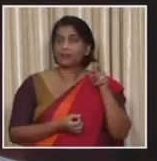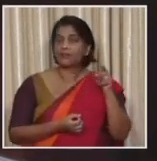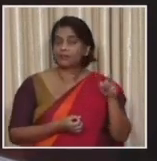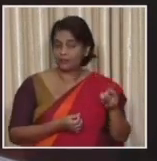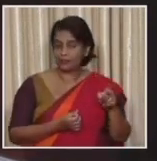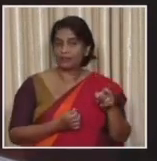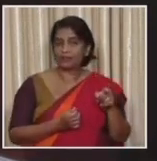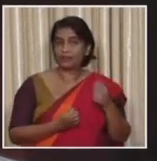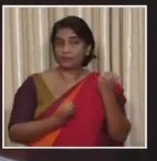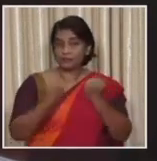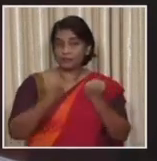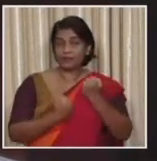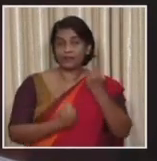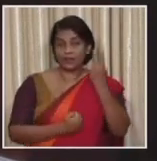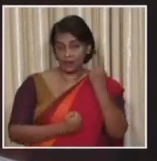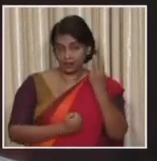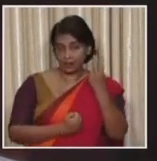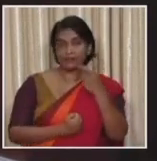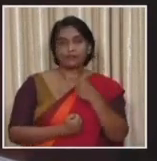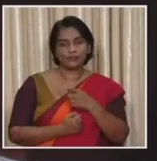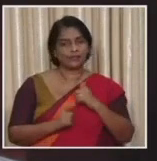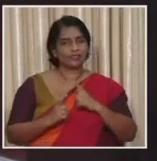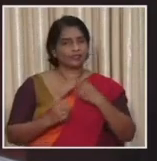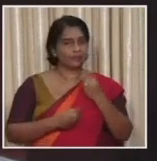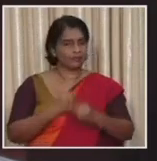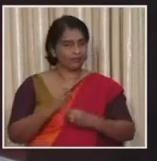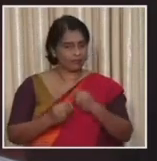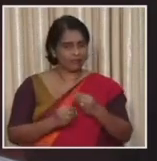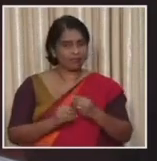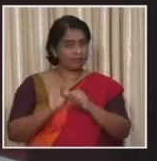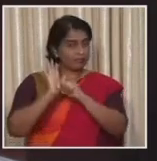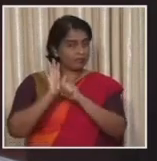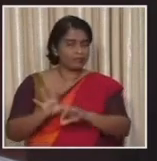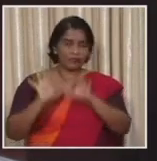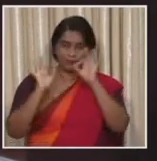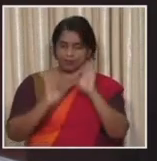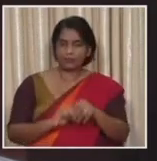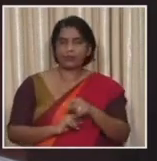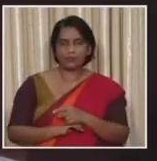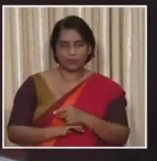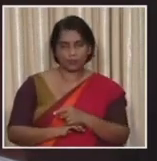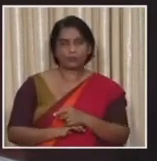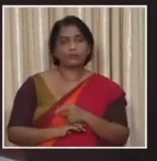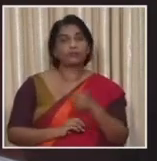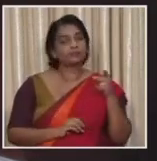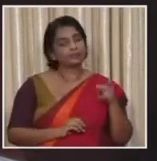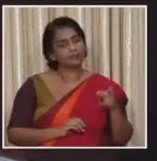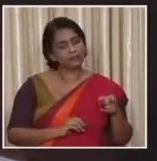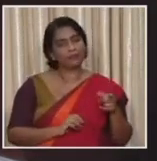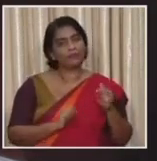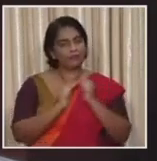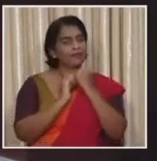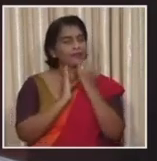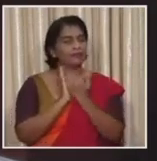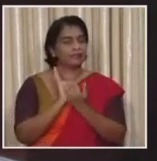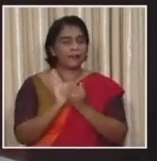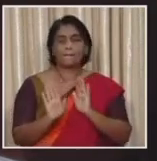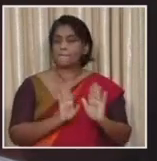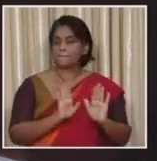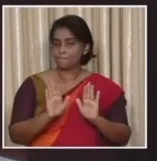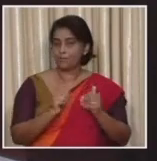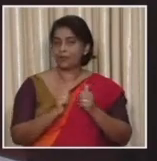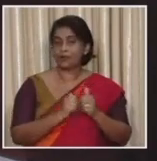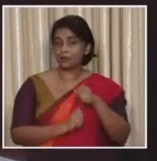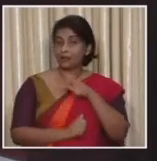ඒ වාහන 2000 ඒ ජීවනෝපායට අගතියක් නොවන ආකාරයට මේ වැඩපිළිවෙල කළමනාකරණය කරලා